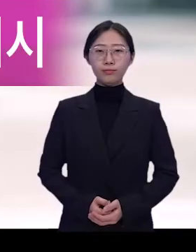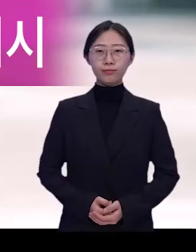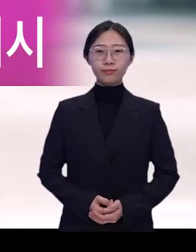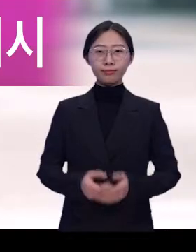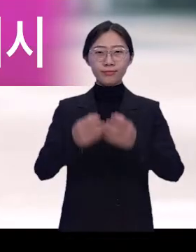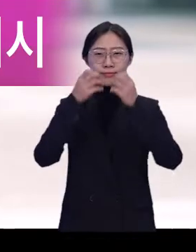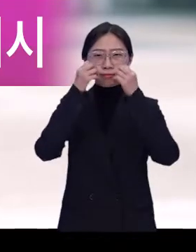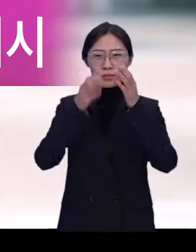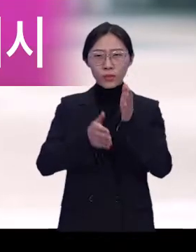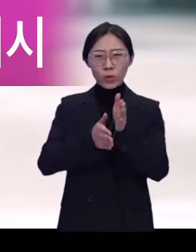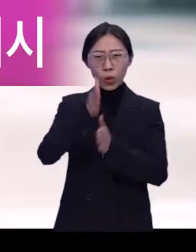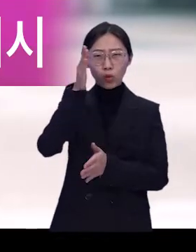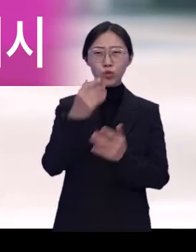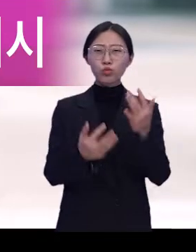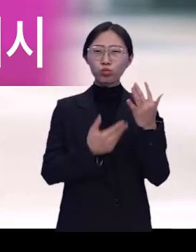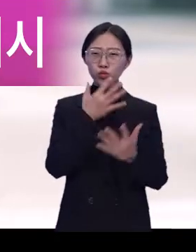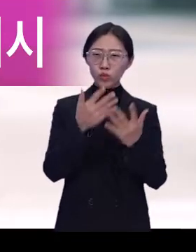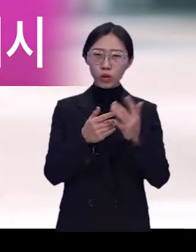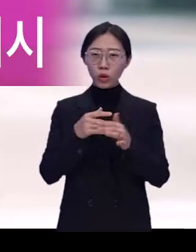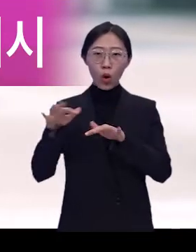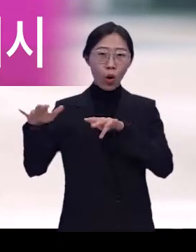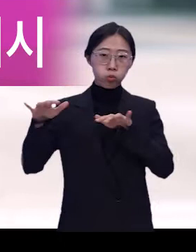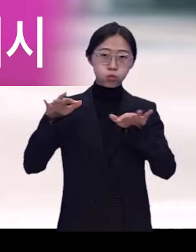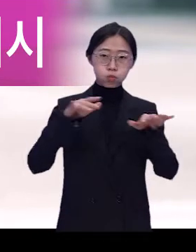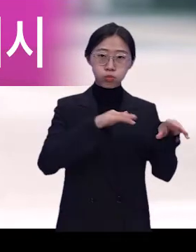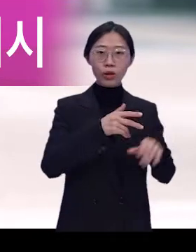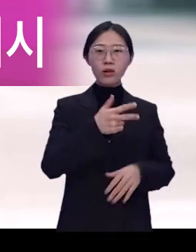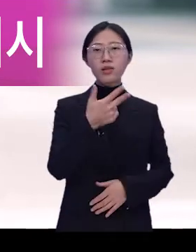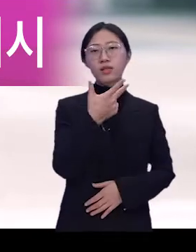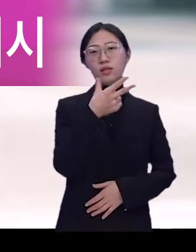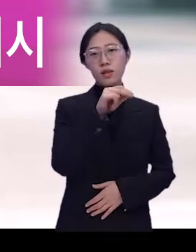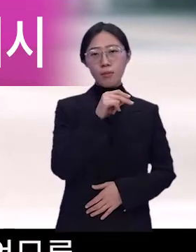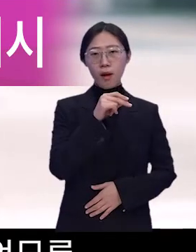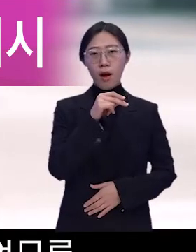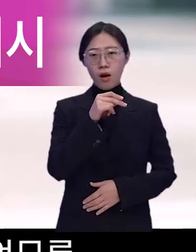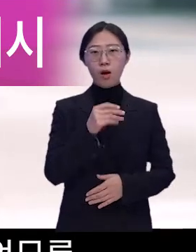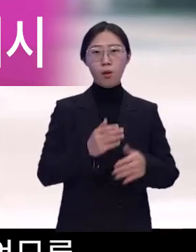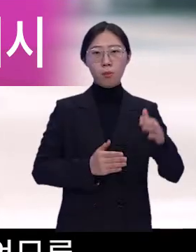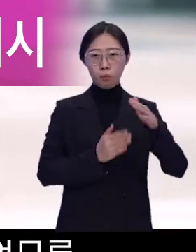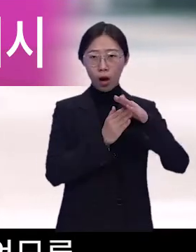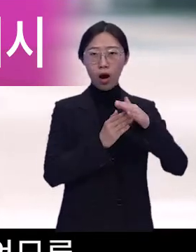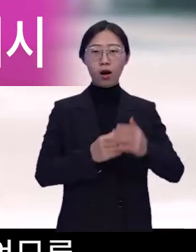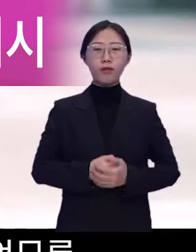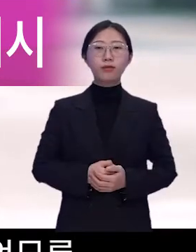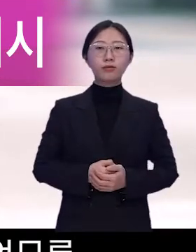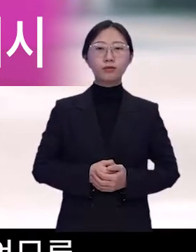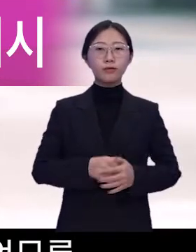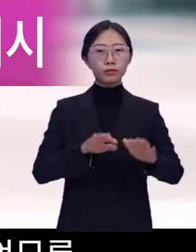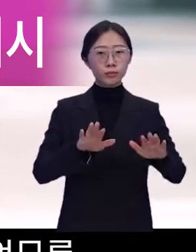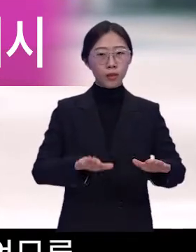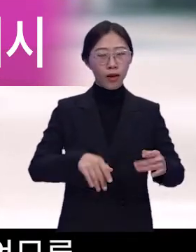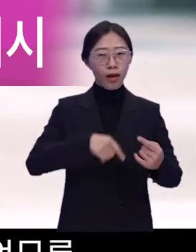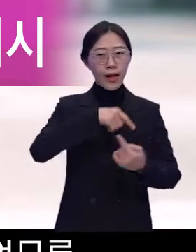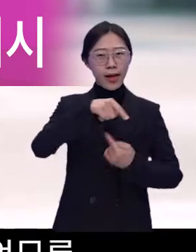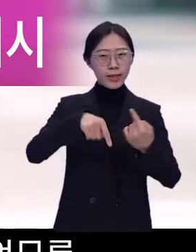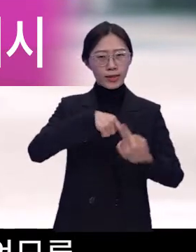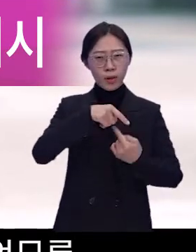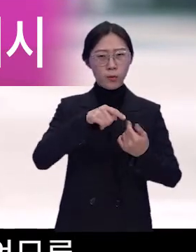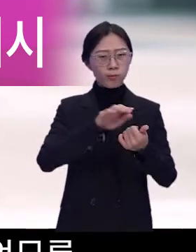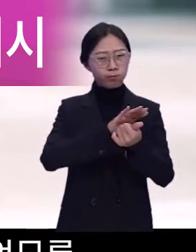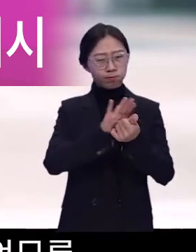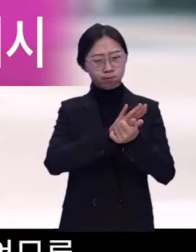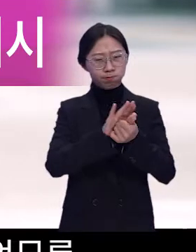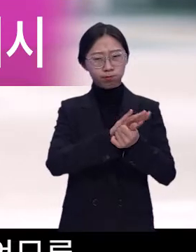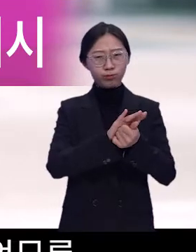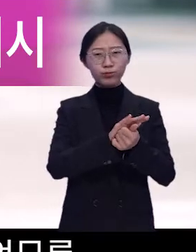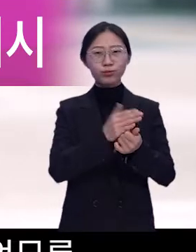신도시 조성으로 불당동의 인구가 급증하며 7만 명을 돌파했는데요. 이에 시는 원활한 행정서비스를 제공하고자